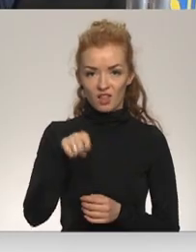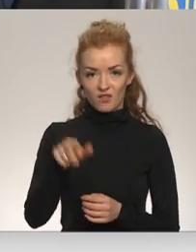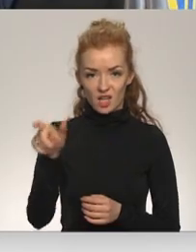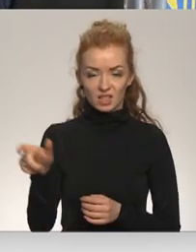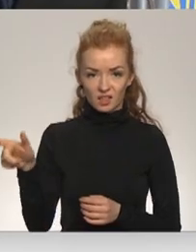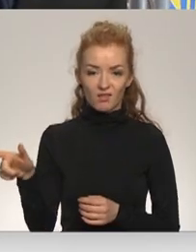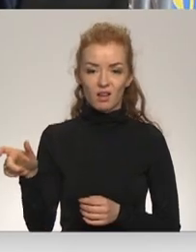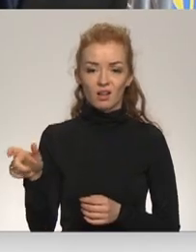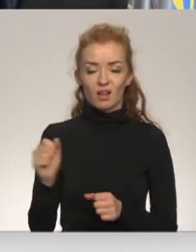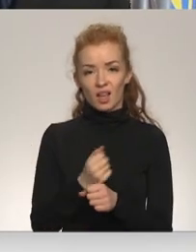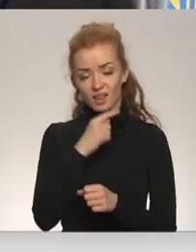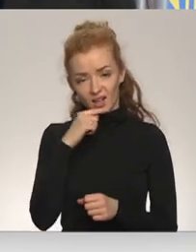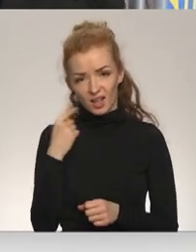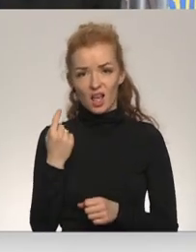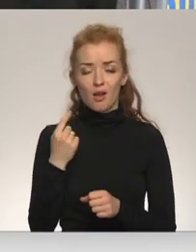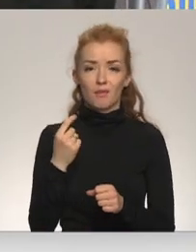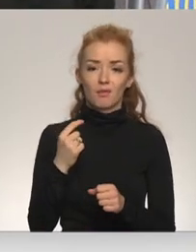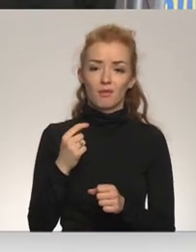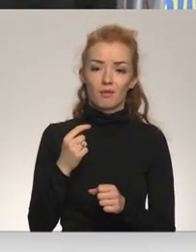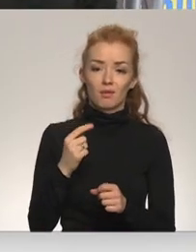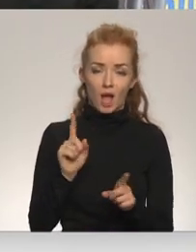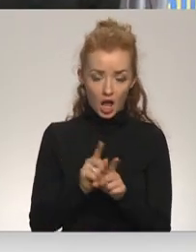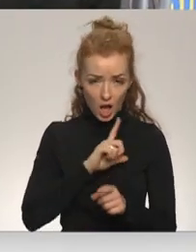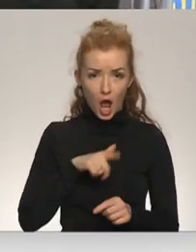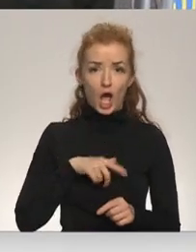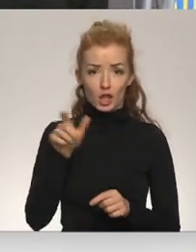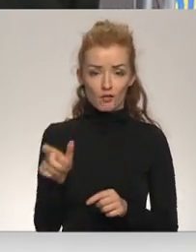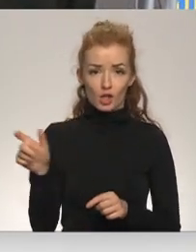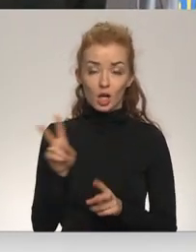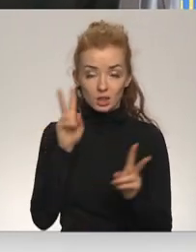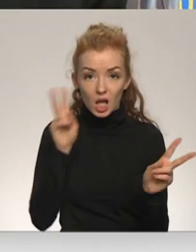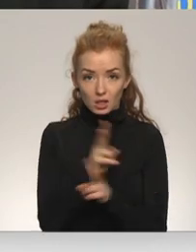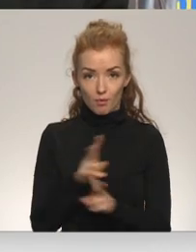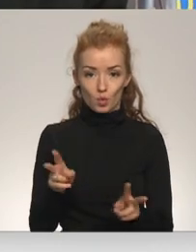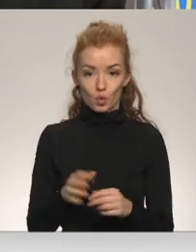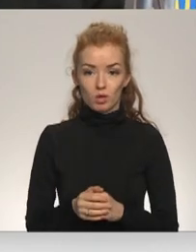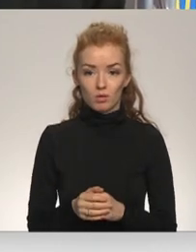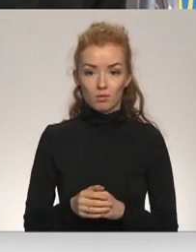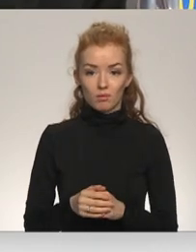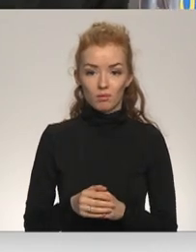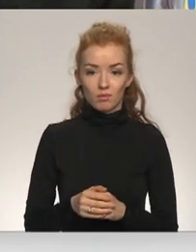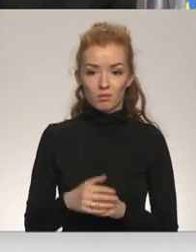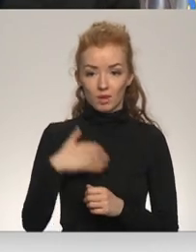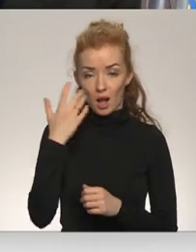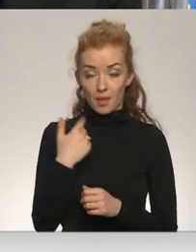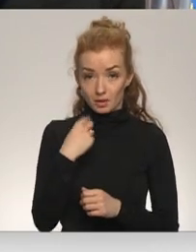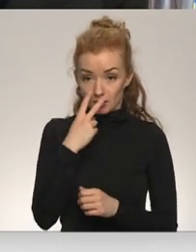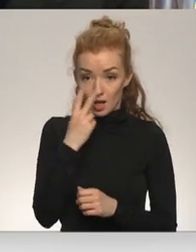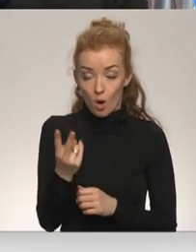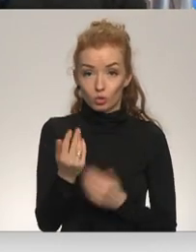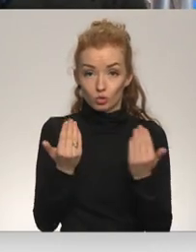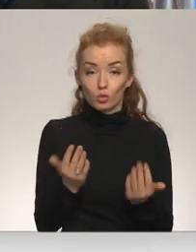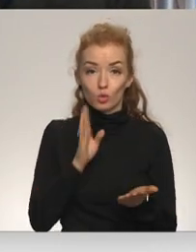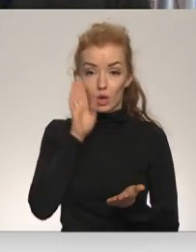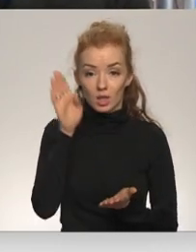cilvēki, ne tikai krievi, ne tikai, bet arī latvieši, ja, kur to nesaprot. Ja. Un kad es ieraudzīju šodien no